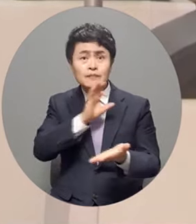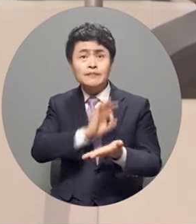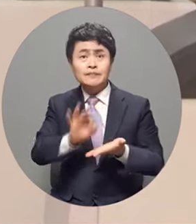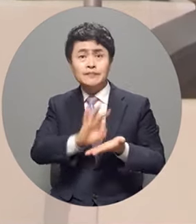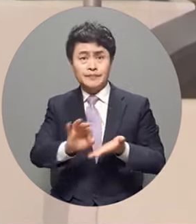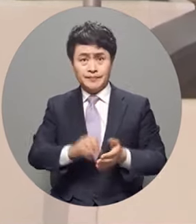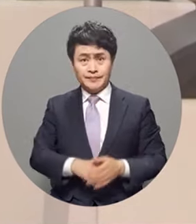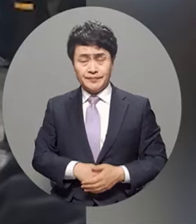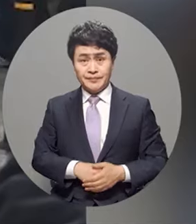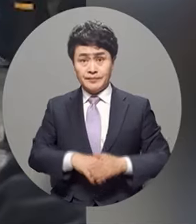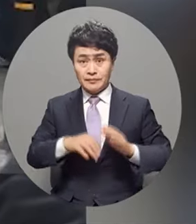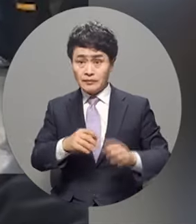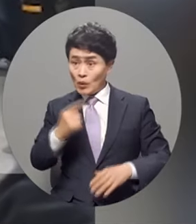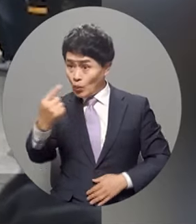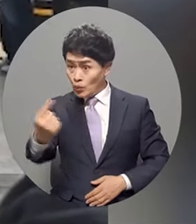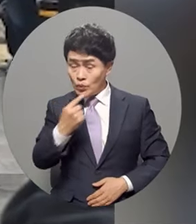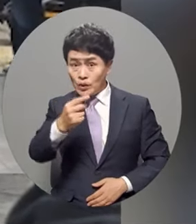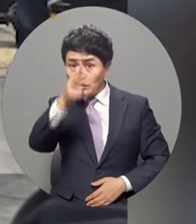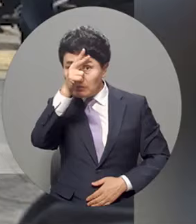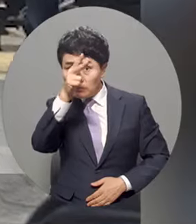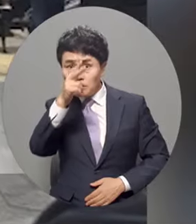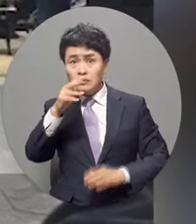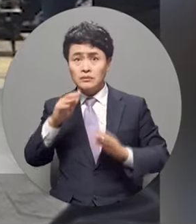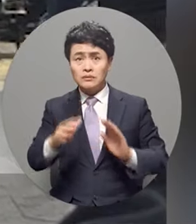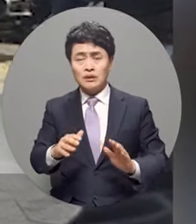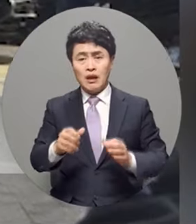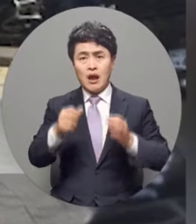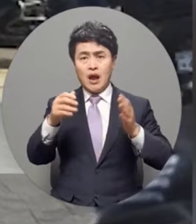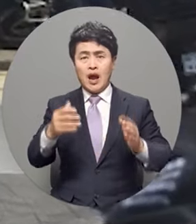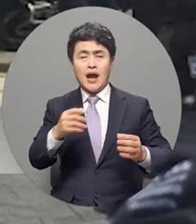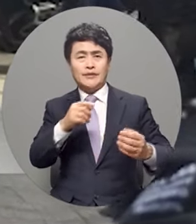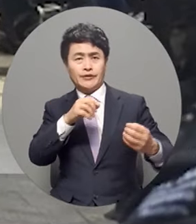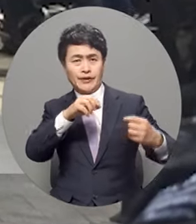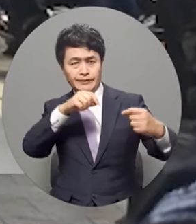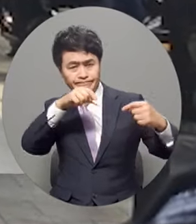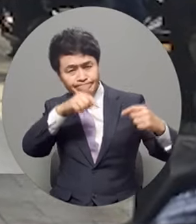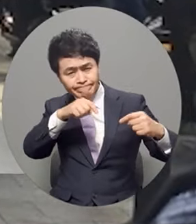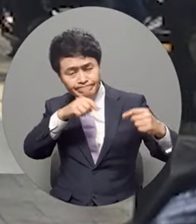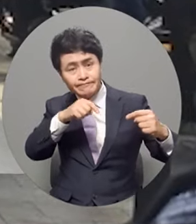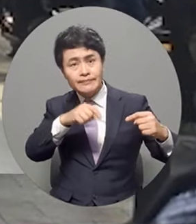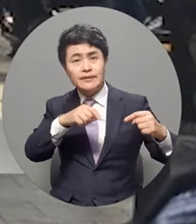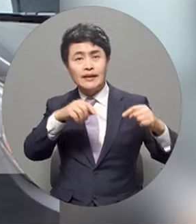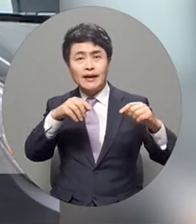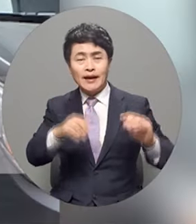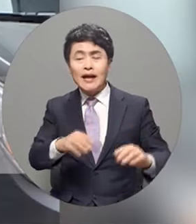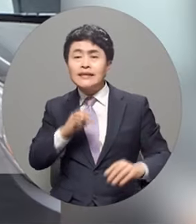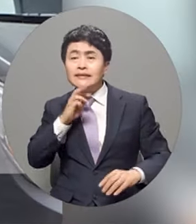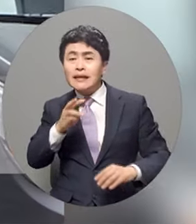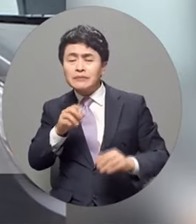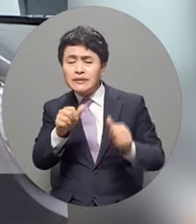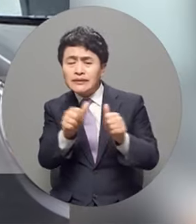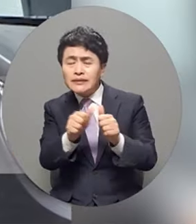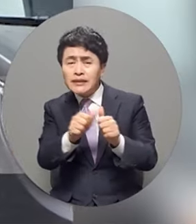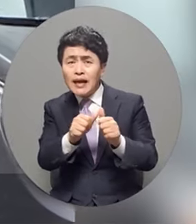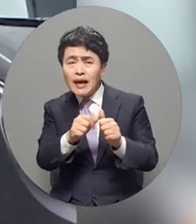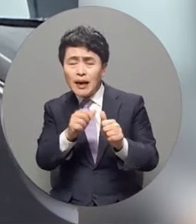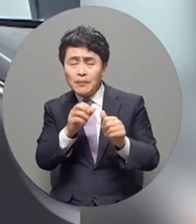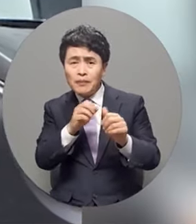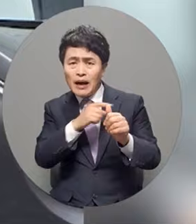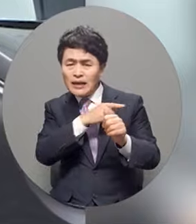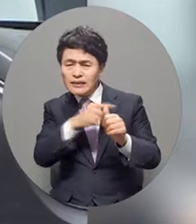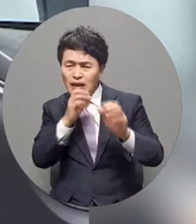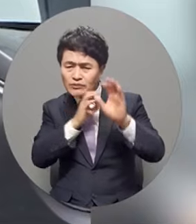겁니다 신고를 받고 출동한 경찰은 한동안 대화를 시하는 등 대하다가 30분 만에 남성을 살인미수 혐의로